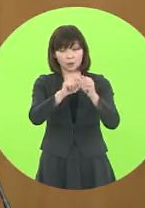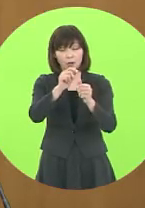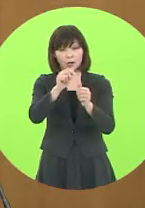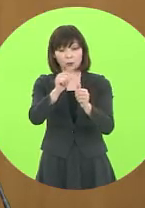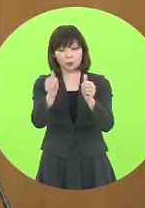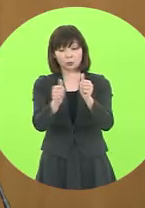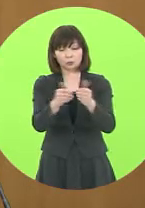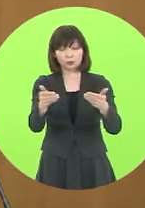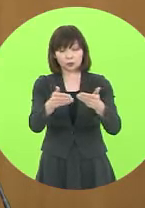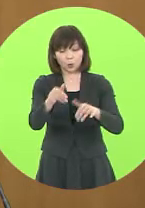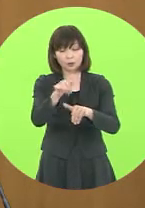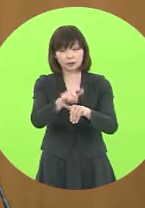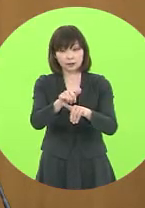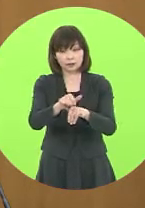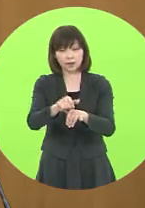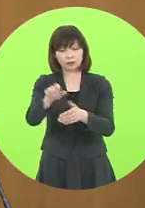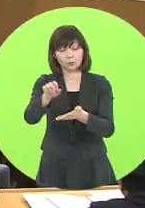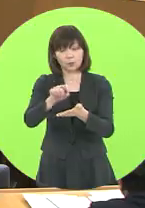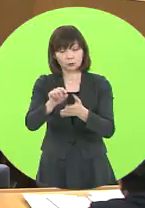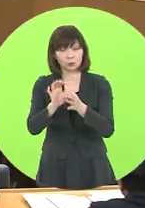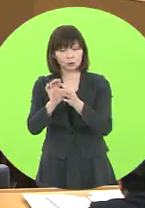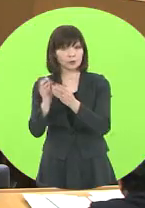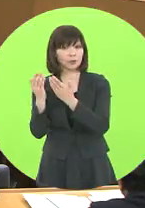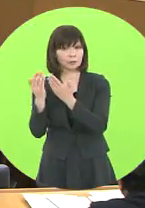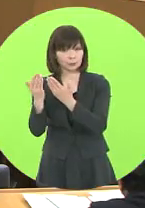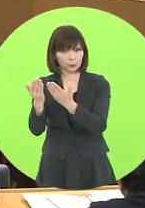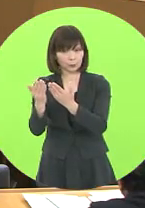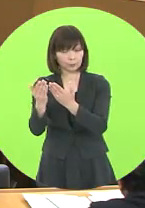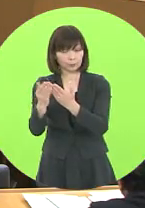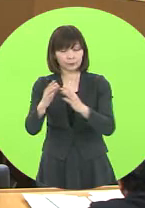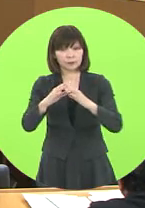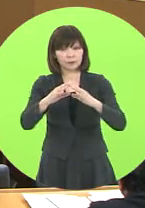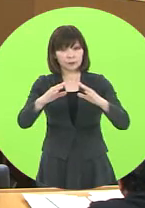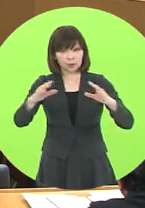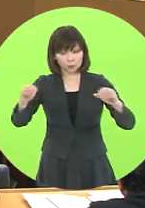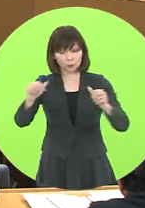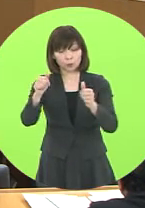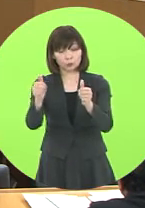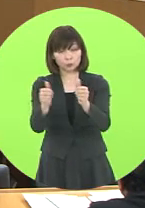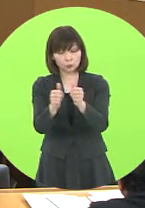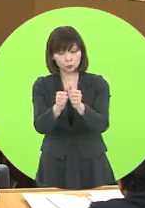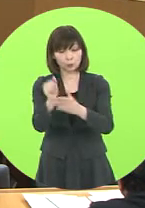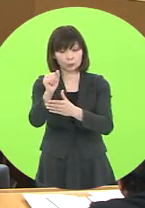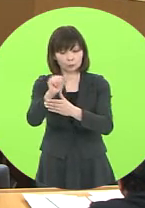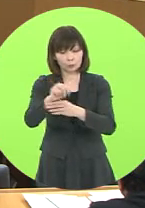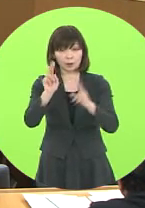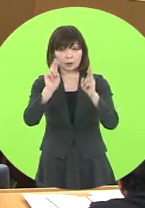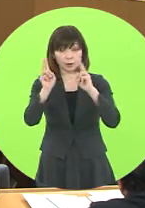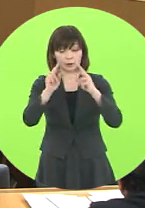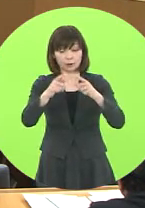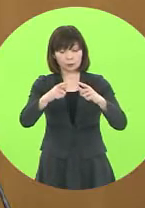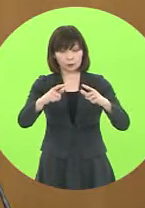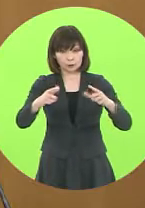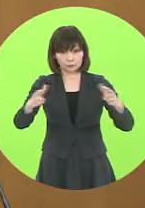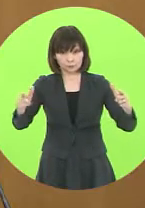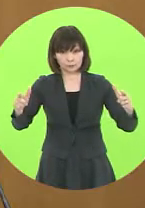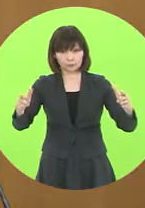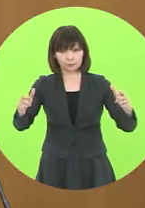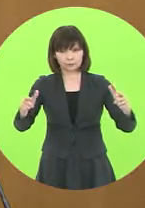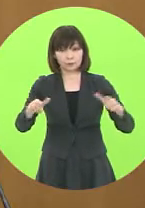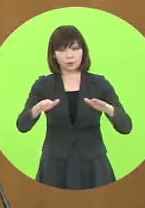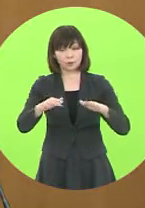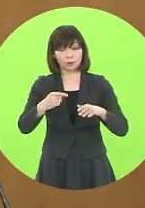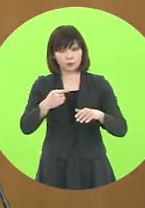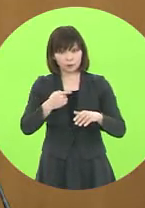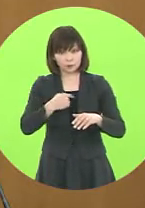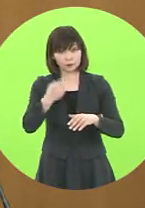の活用について質問しました。 全国で副業を解禁している企業が増加してきており、私が注目